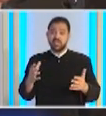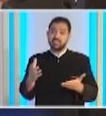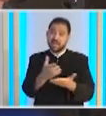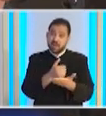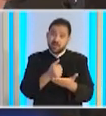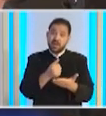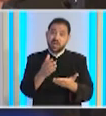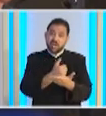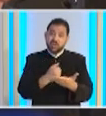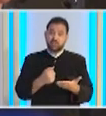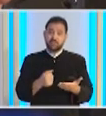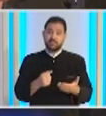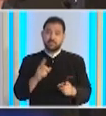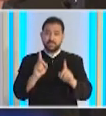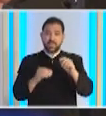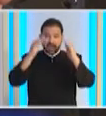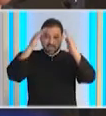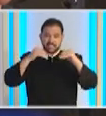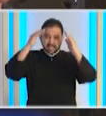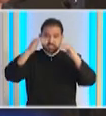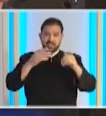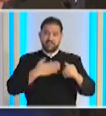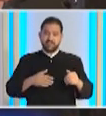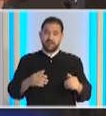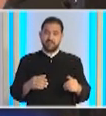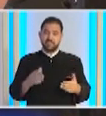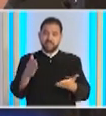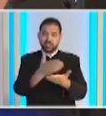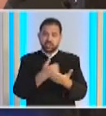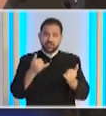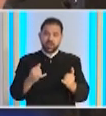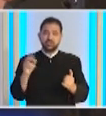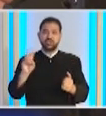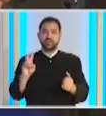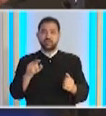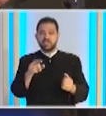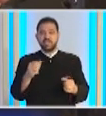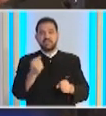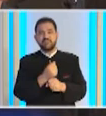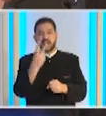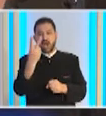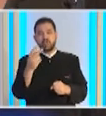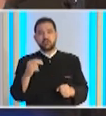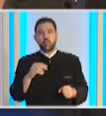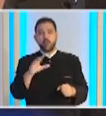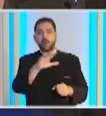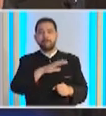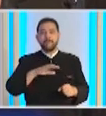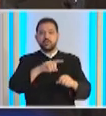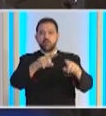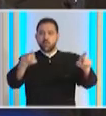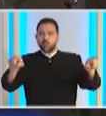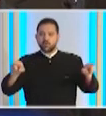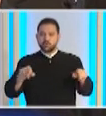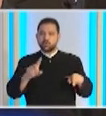este simplu, dacă zi de zi îți propui să practici virtuțile, vei vedea că ele devin o a doua natură cu timpul și